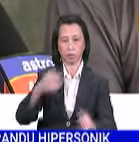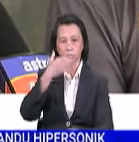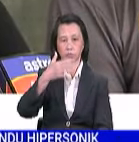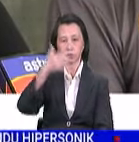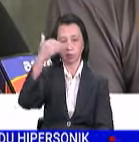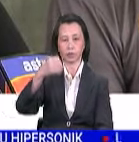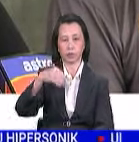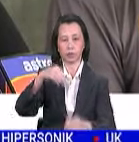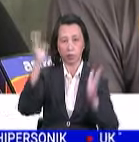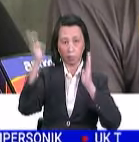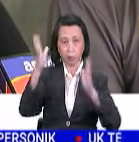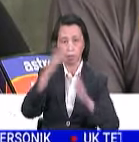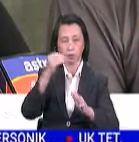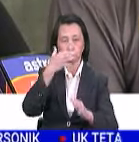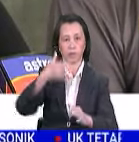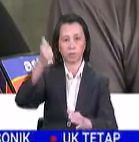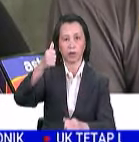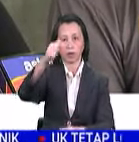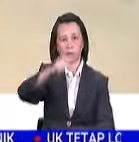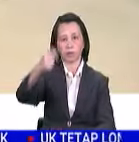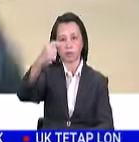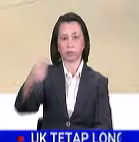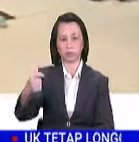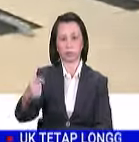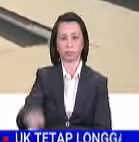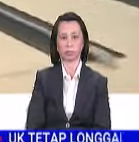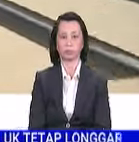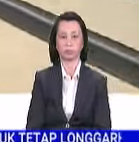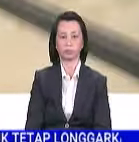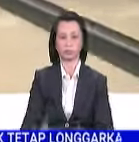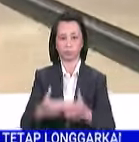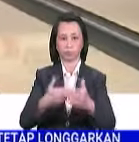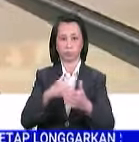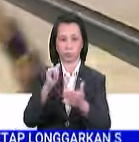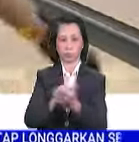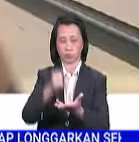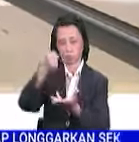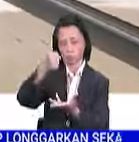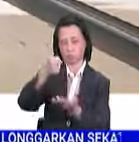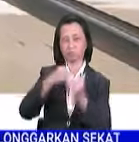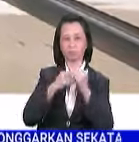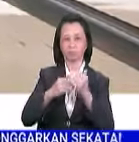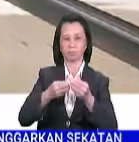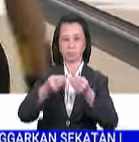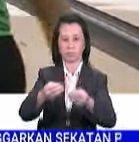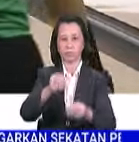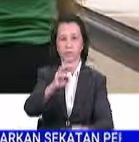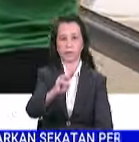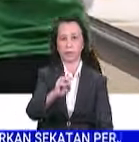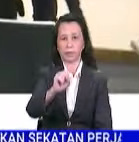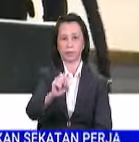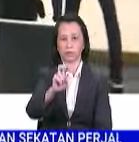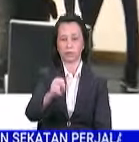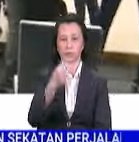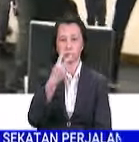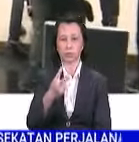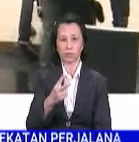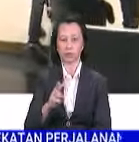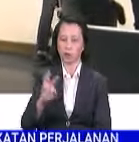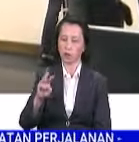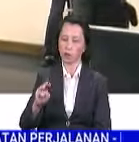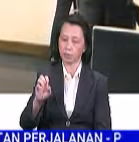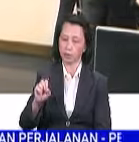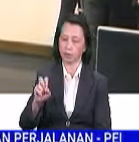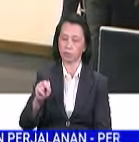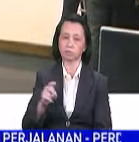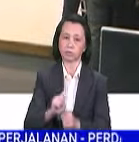dalam peringkat Asia Tenggara dan seterusnya. Sebelum ini, peruntukan terhad yang diberikan kepada MSN menyaksikan badan induk